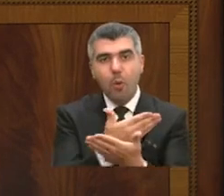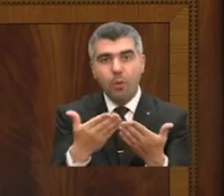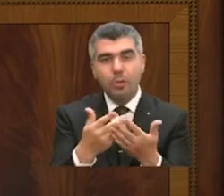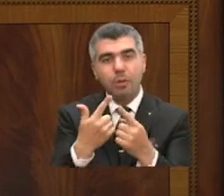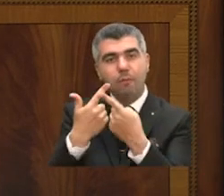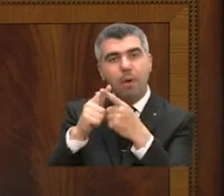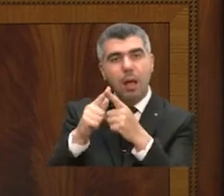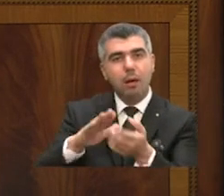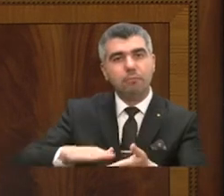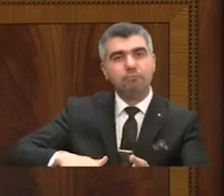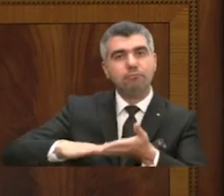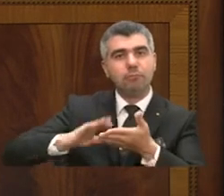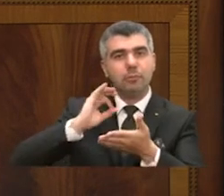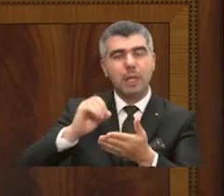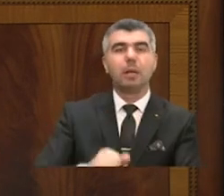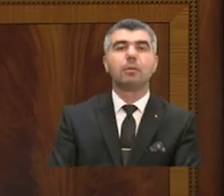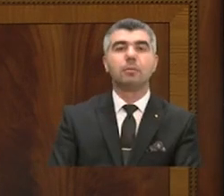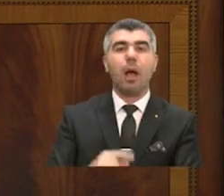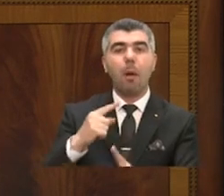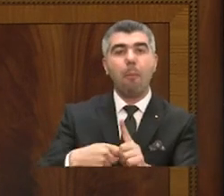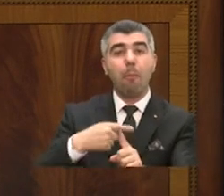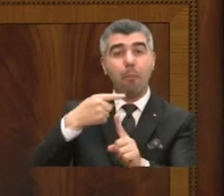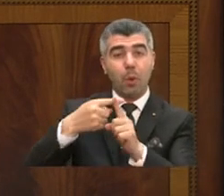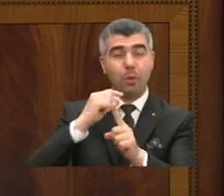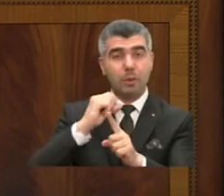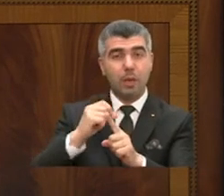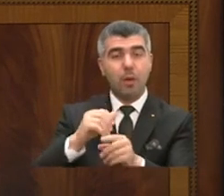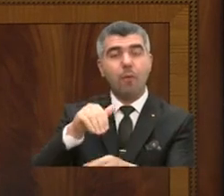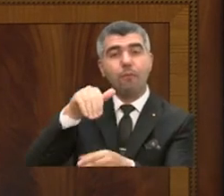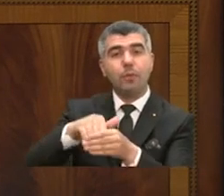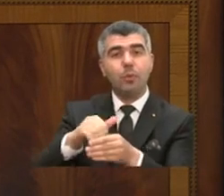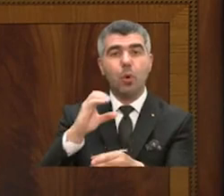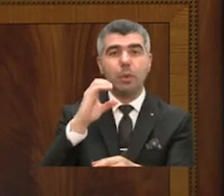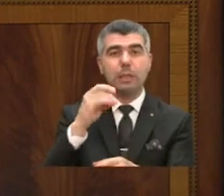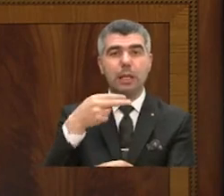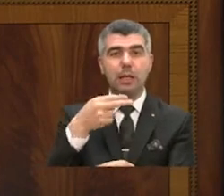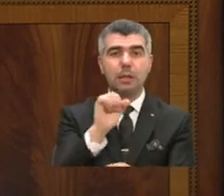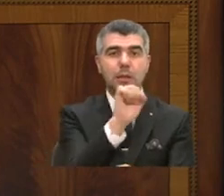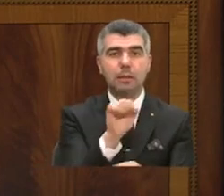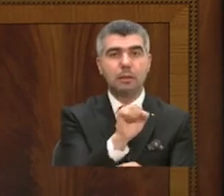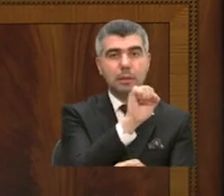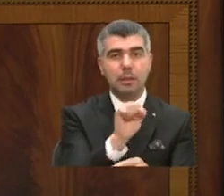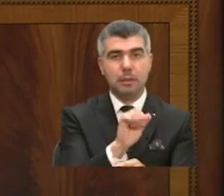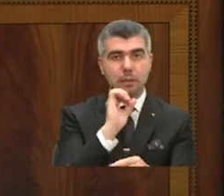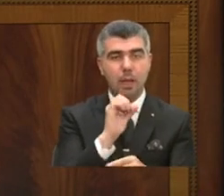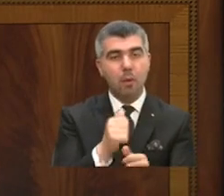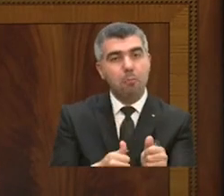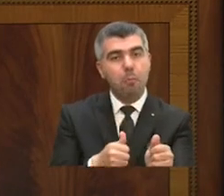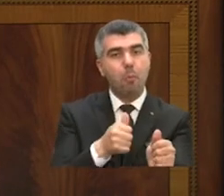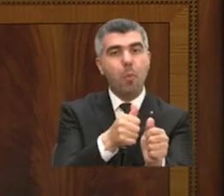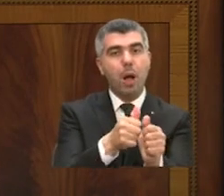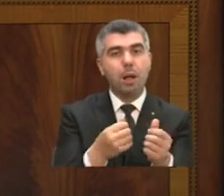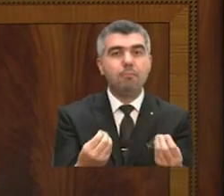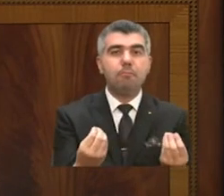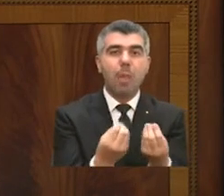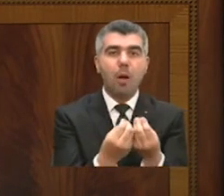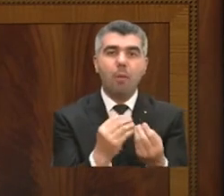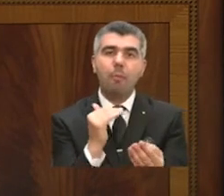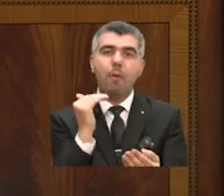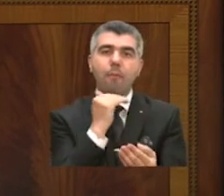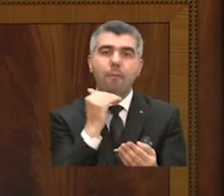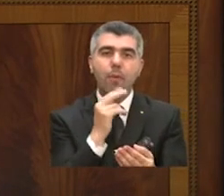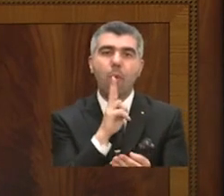لإنجاح هذا الورش، وعلى رأسهم الصندوق الوطني للضمان الاجتماعي الذي يواكب الإيقاع السريع